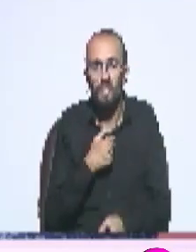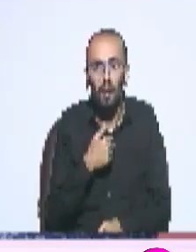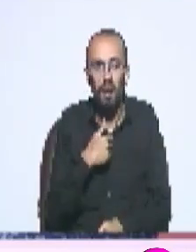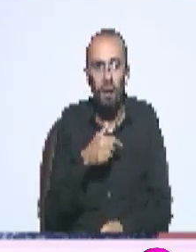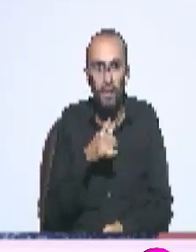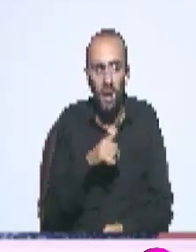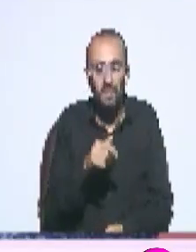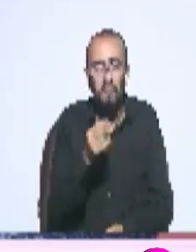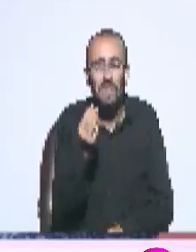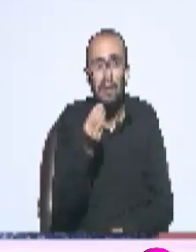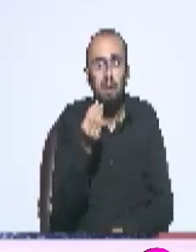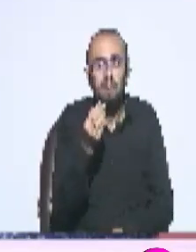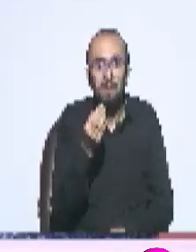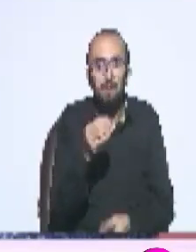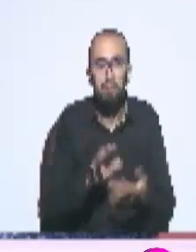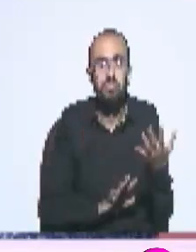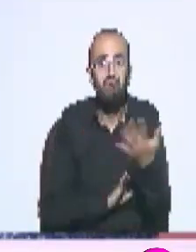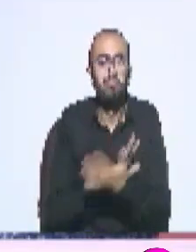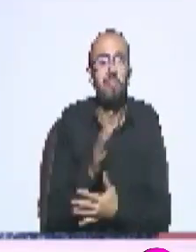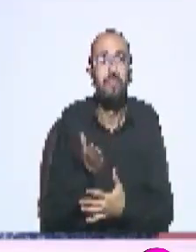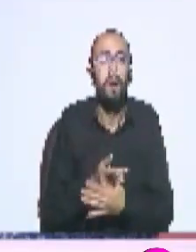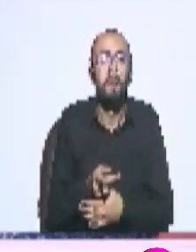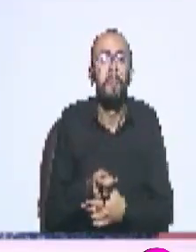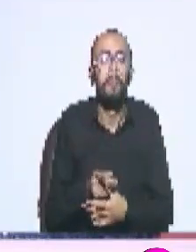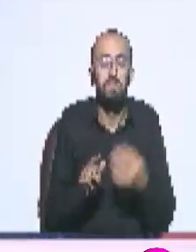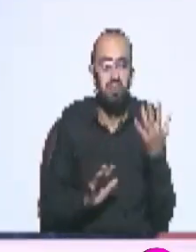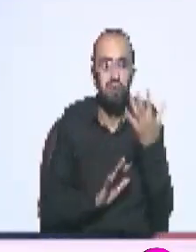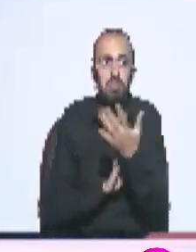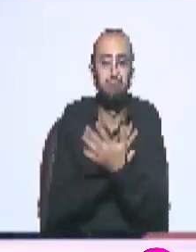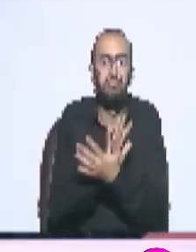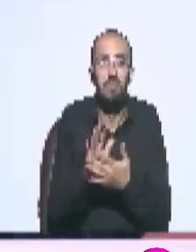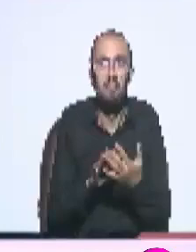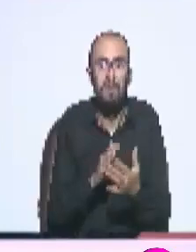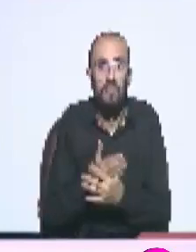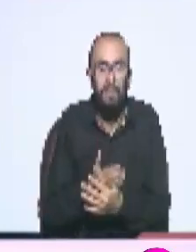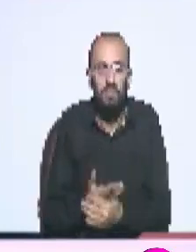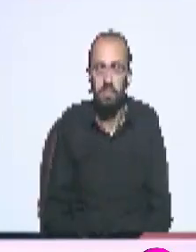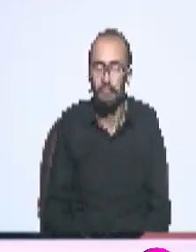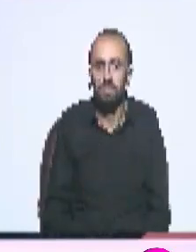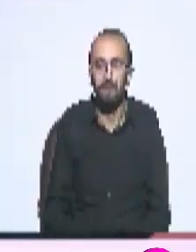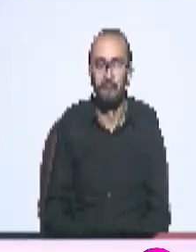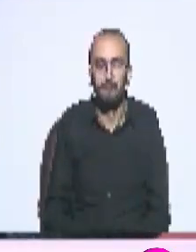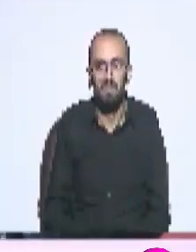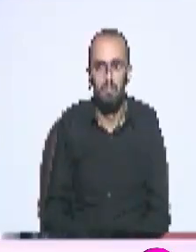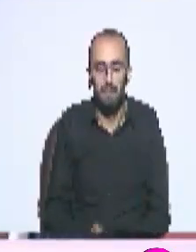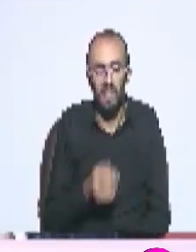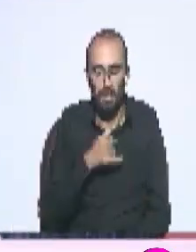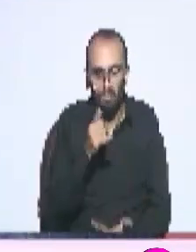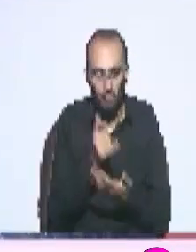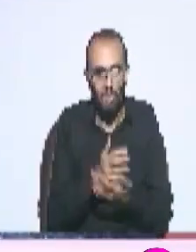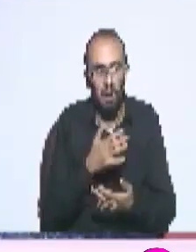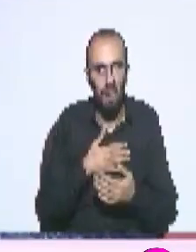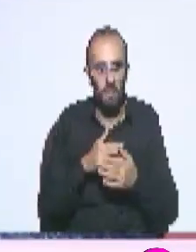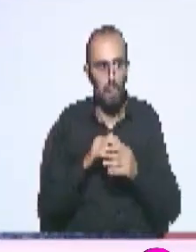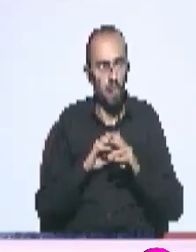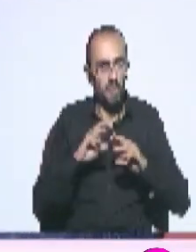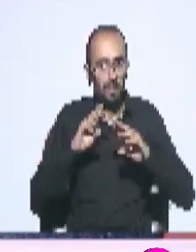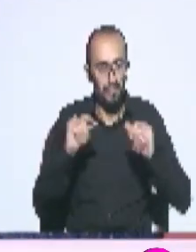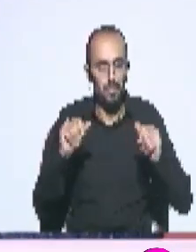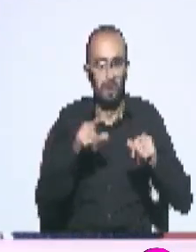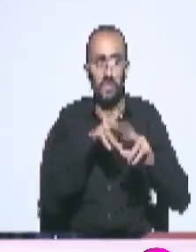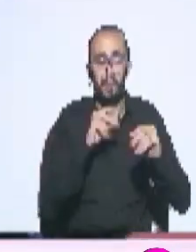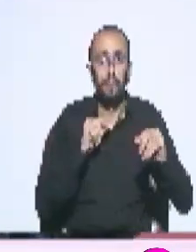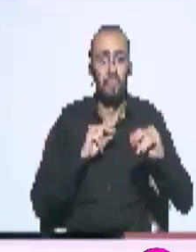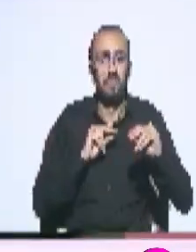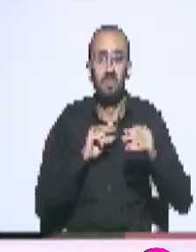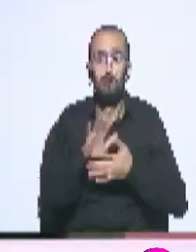بتتعمل بتولع المشكله لما ب انا بكرر واخد مسؤوليه ان انا ابطلها والطرف الثاني بياخد مسؤوليه يبطل برض